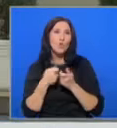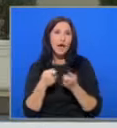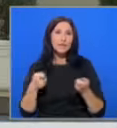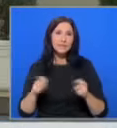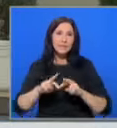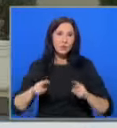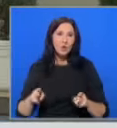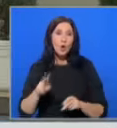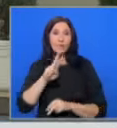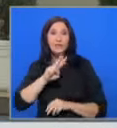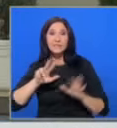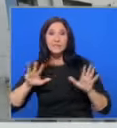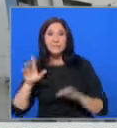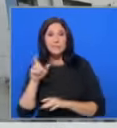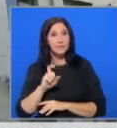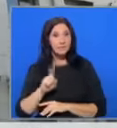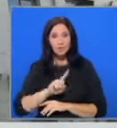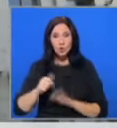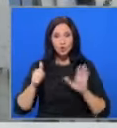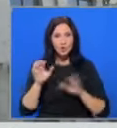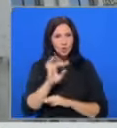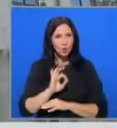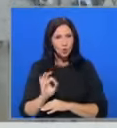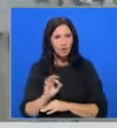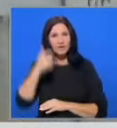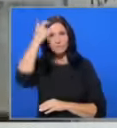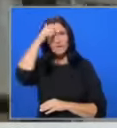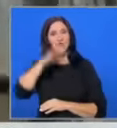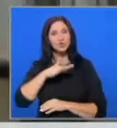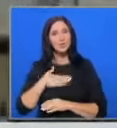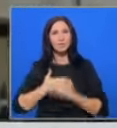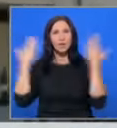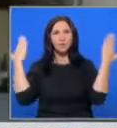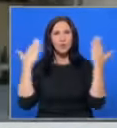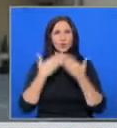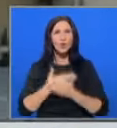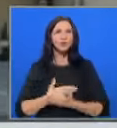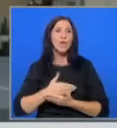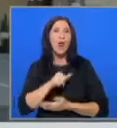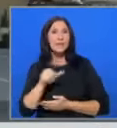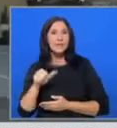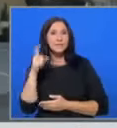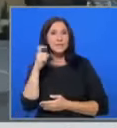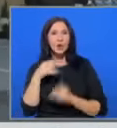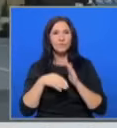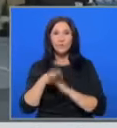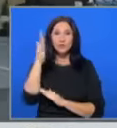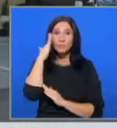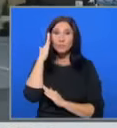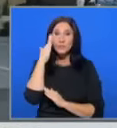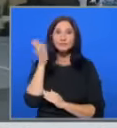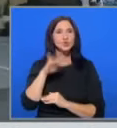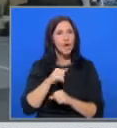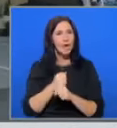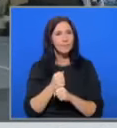и други. От 29 септември до 6 октомври в МВР ще има денонощна линия за сигнали. От Вътрешното министерство